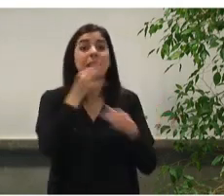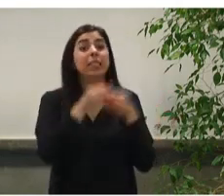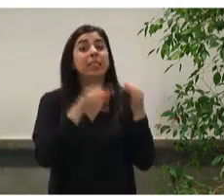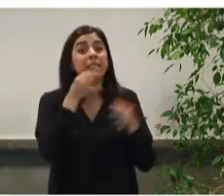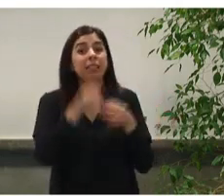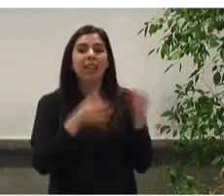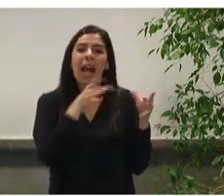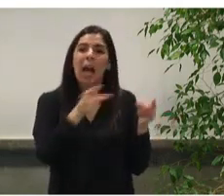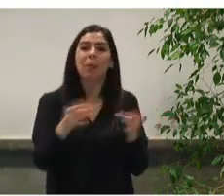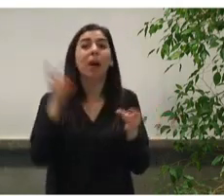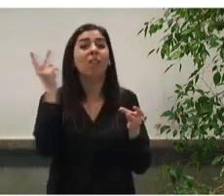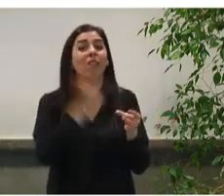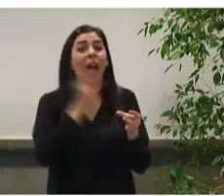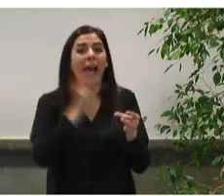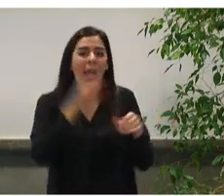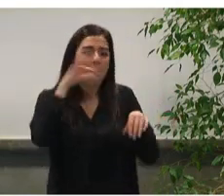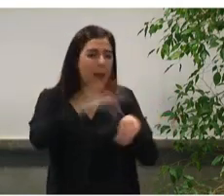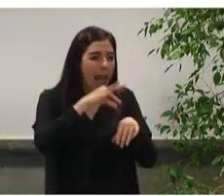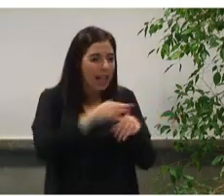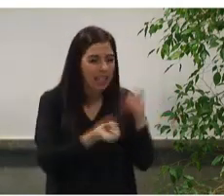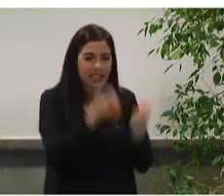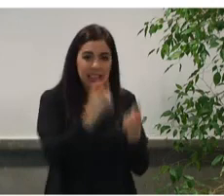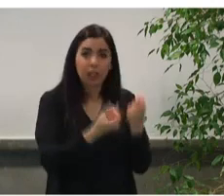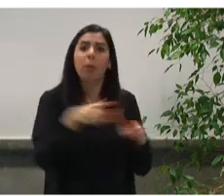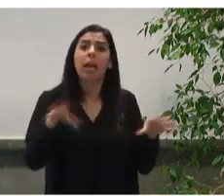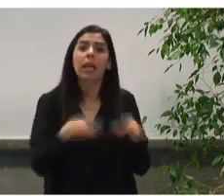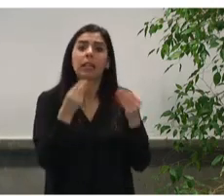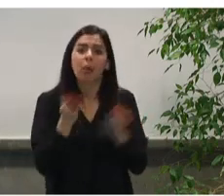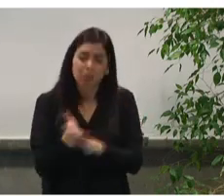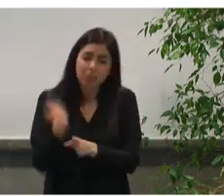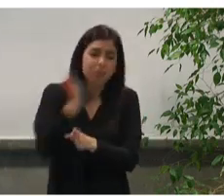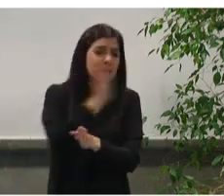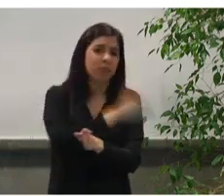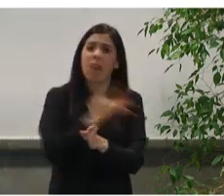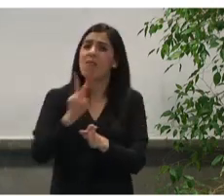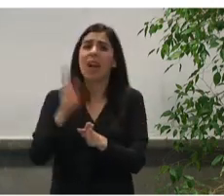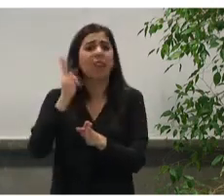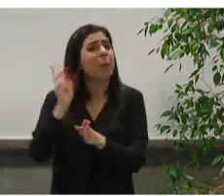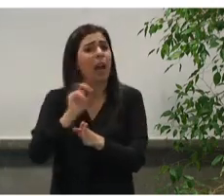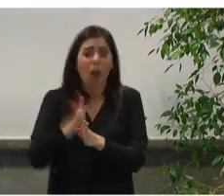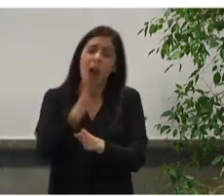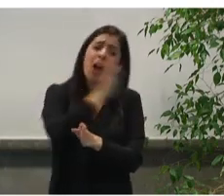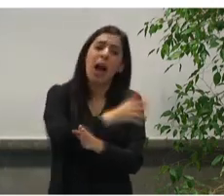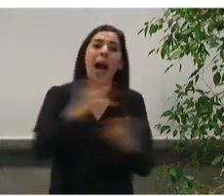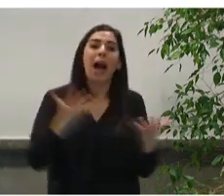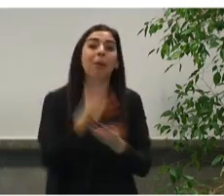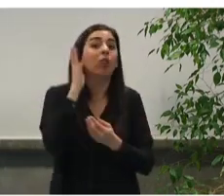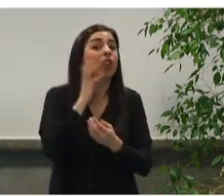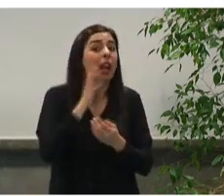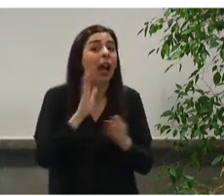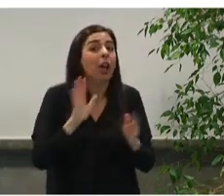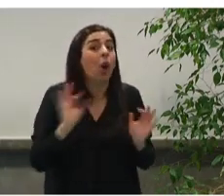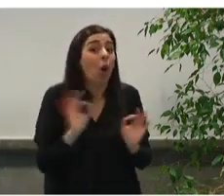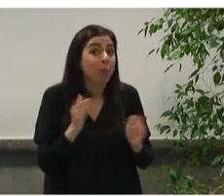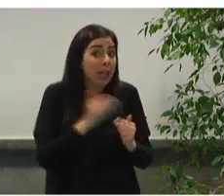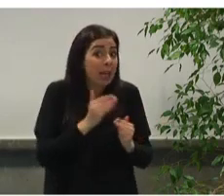per malattia, per insorgenza dei sintomi, è un'epidemia che parte molto prima, di sicuro a gennaio, e forse, chissà, non lo sapremo